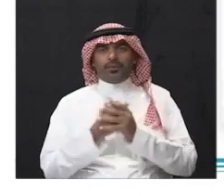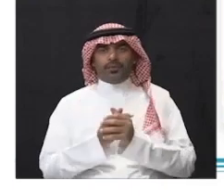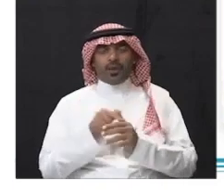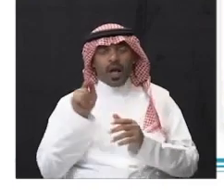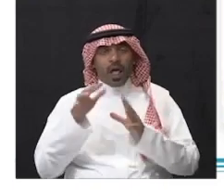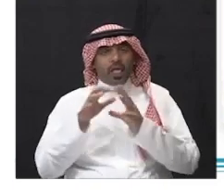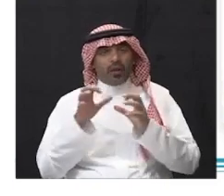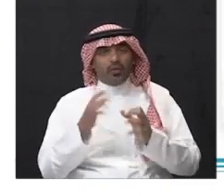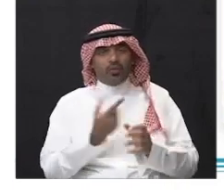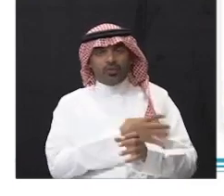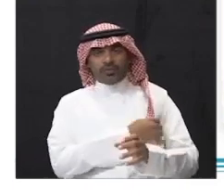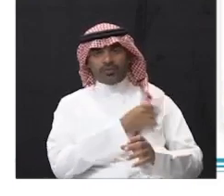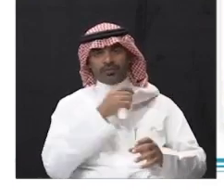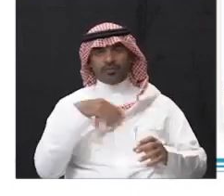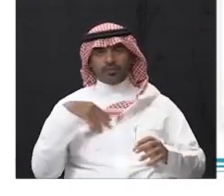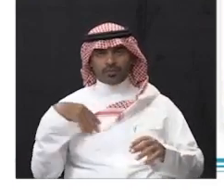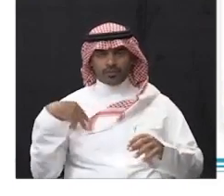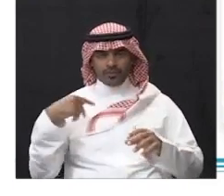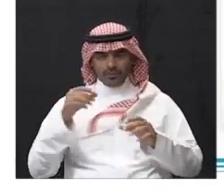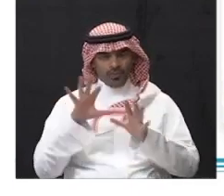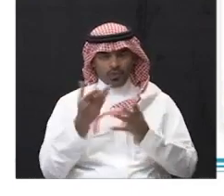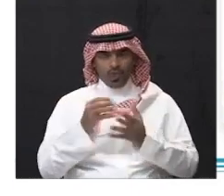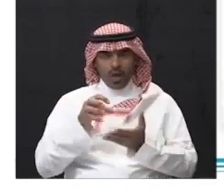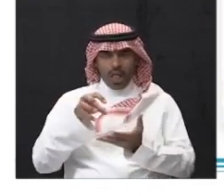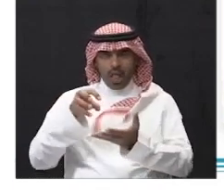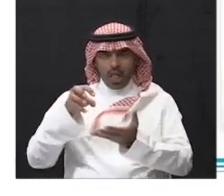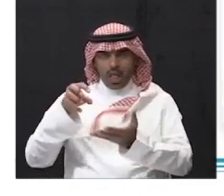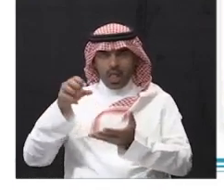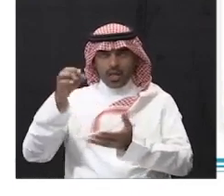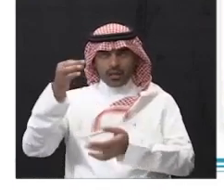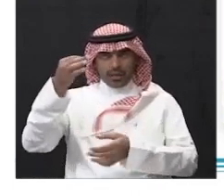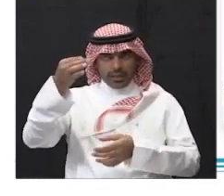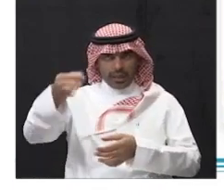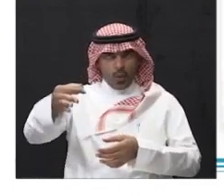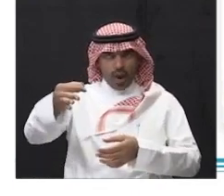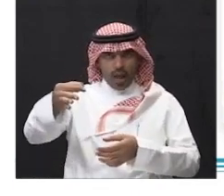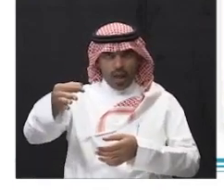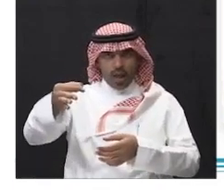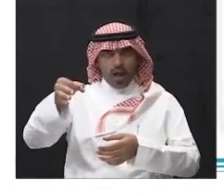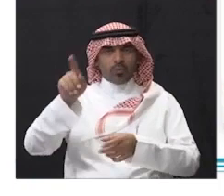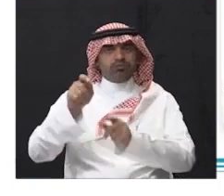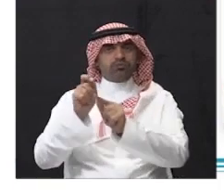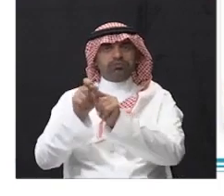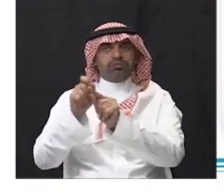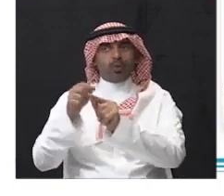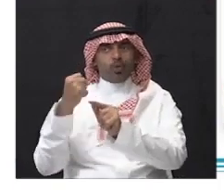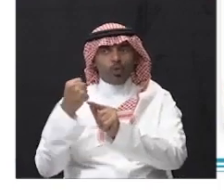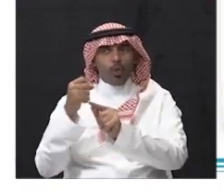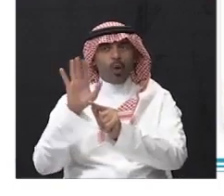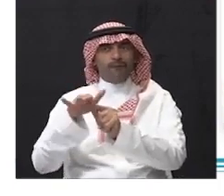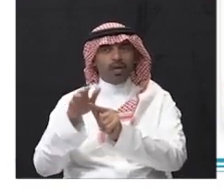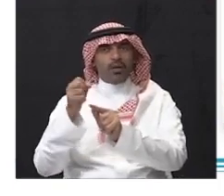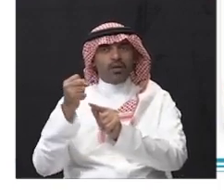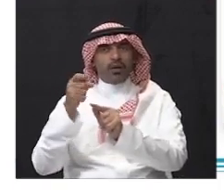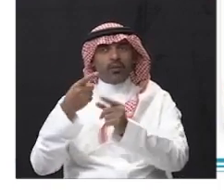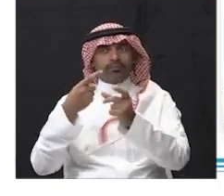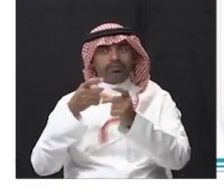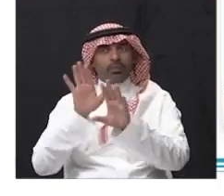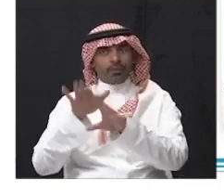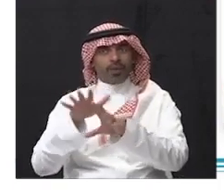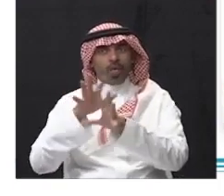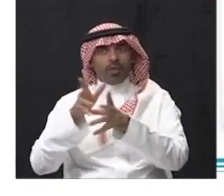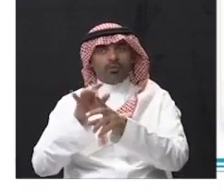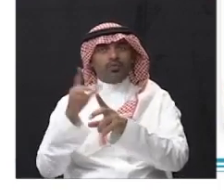يقصد بالاستعمار سيطرة دولة صناعية قوية على الشؤون السياسية والاقتصادية